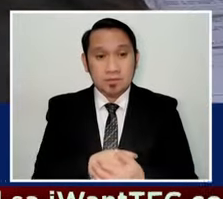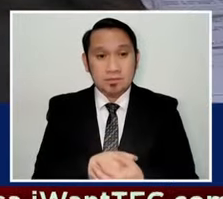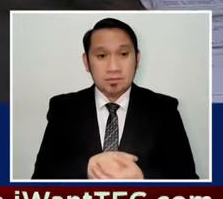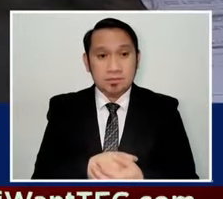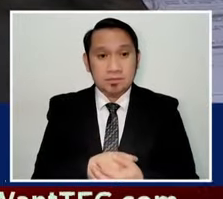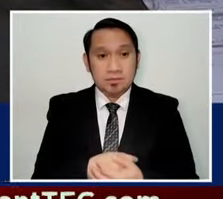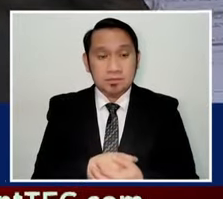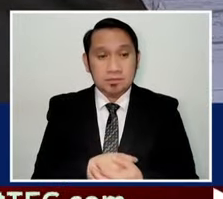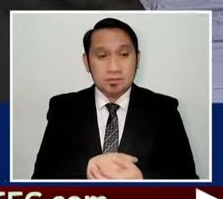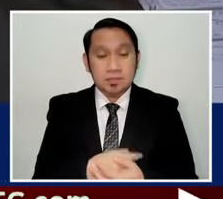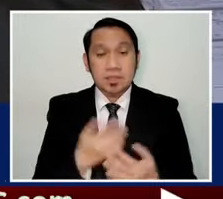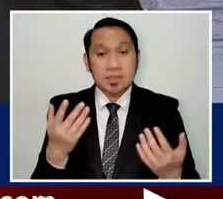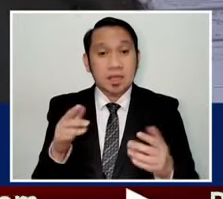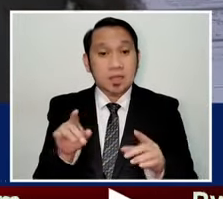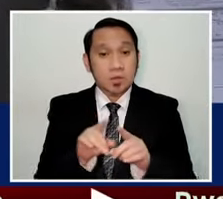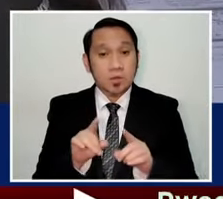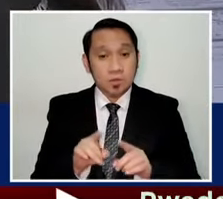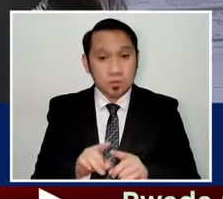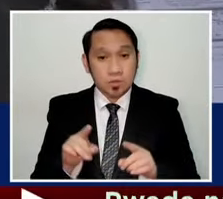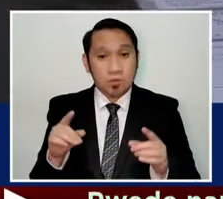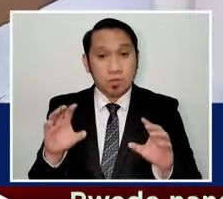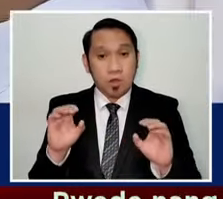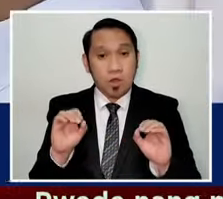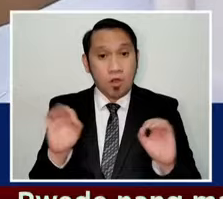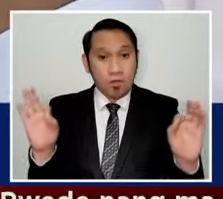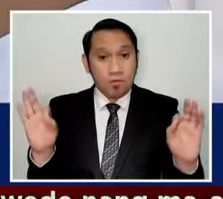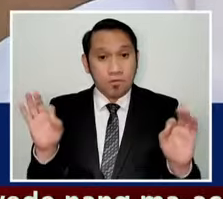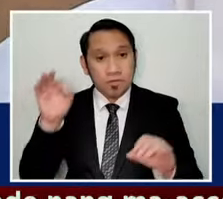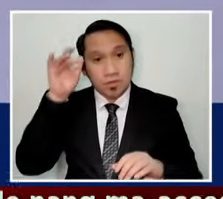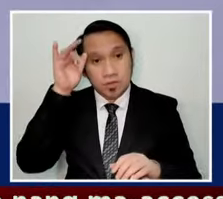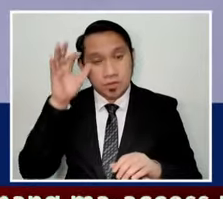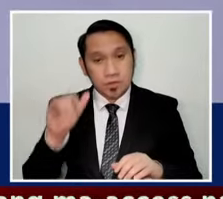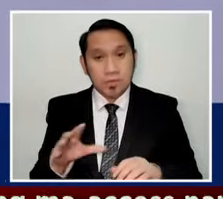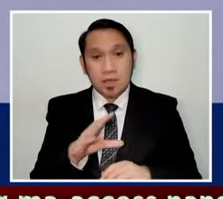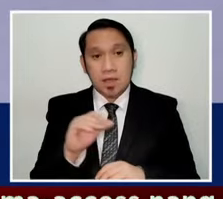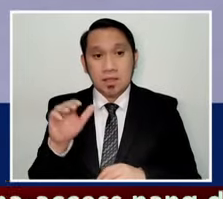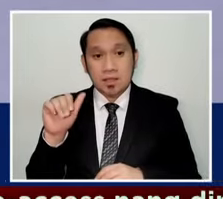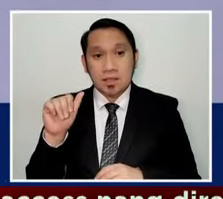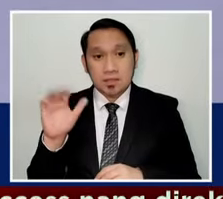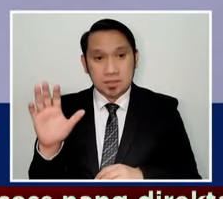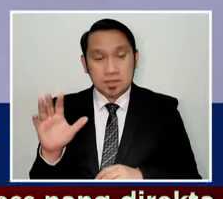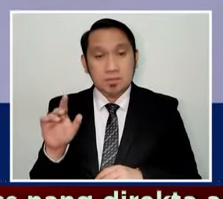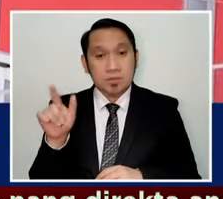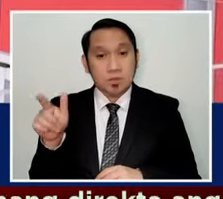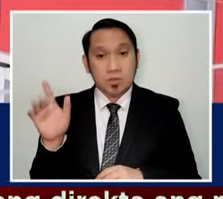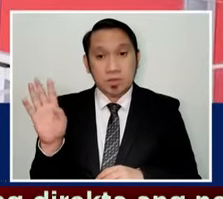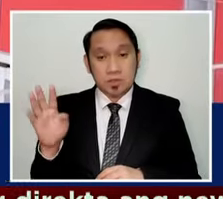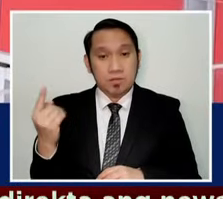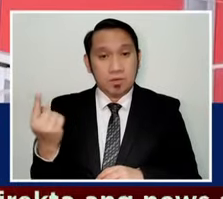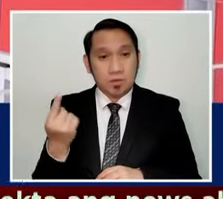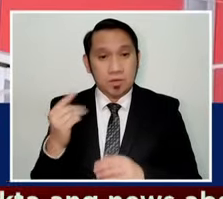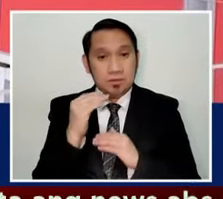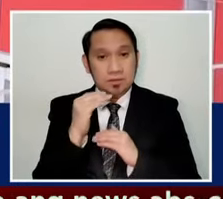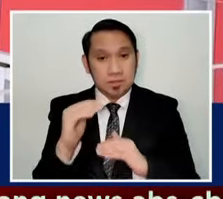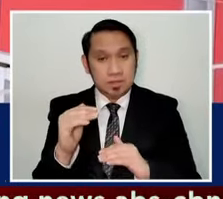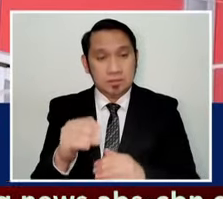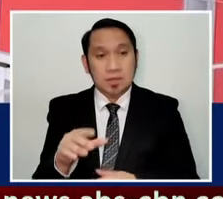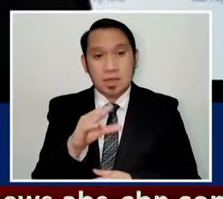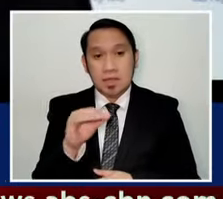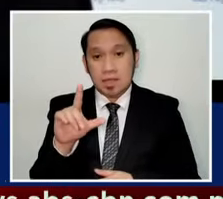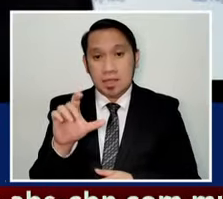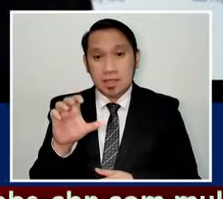kliyente. Pinapatay din ang mga computer pag break ng empleyado ang aircon, nakapako sa 24 degrees Celsius at LED ang mga